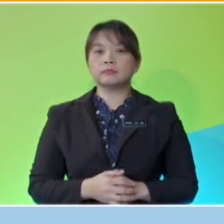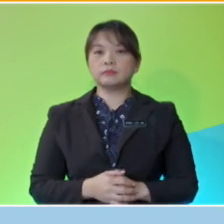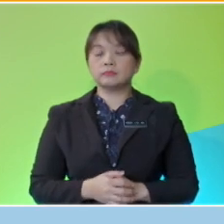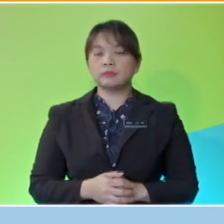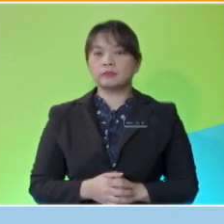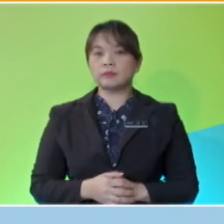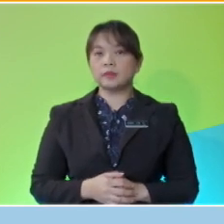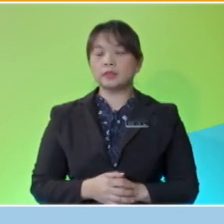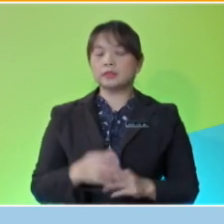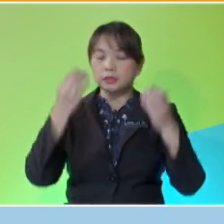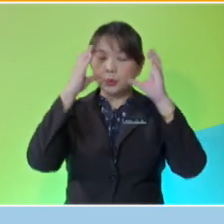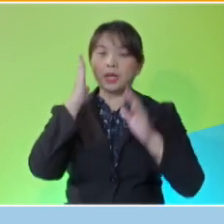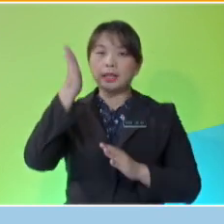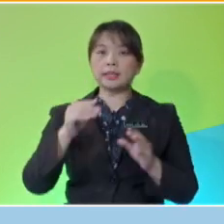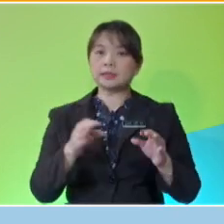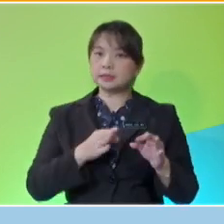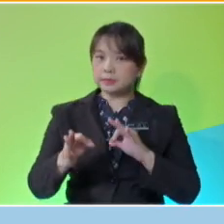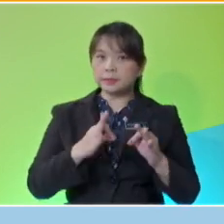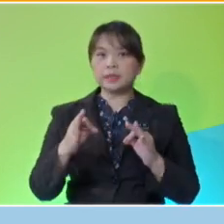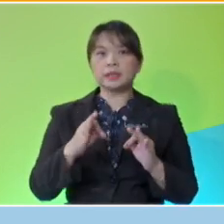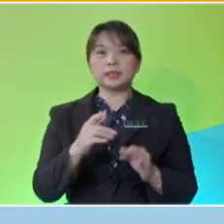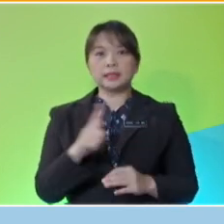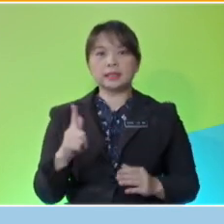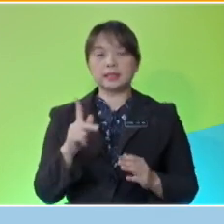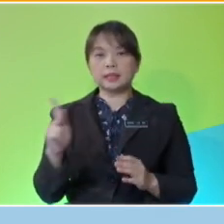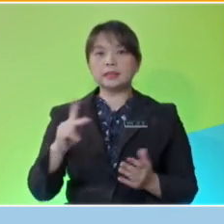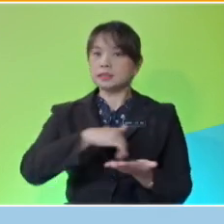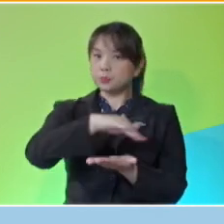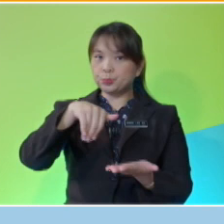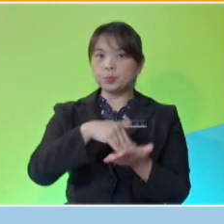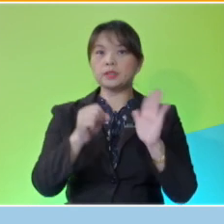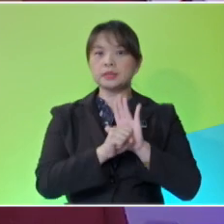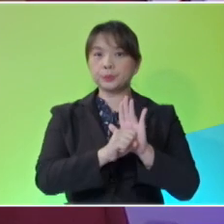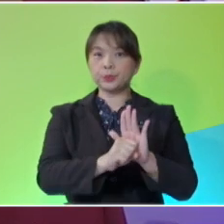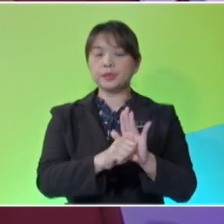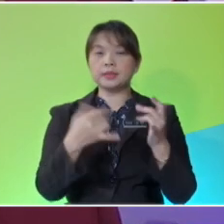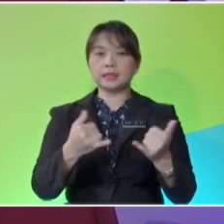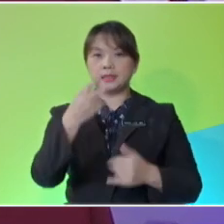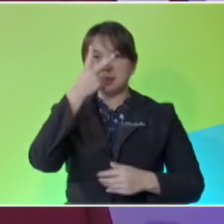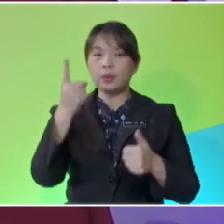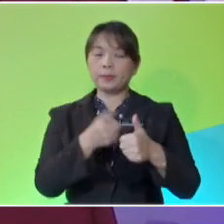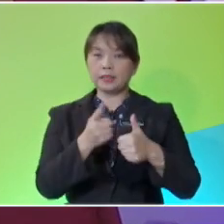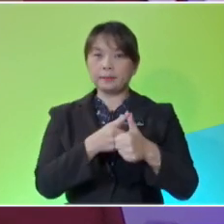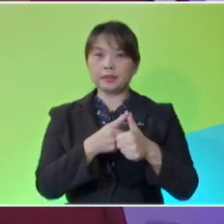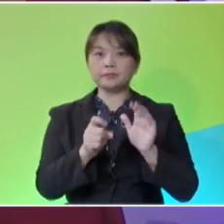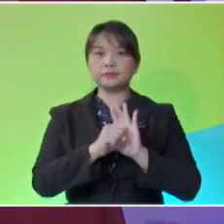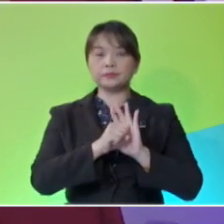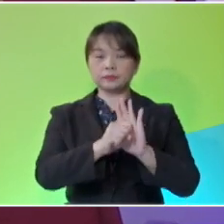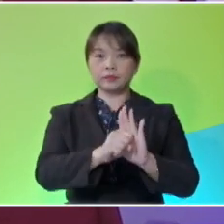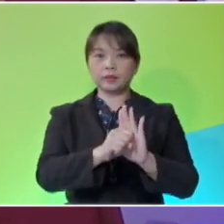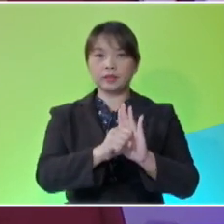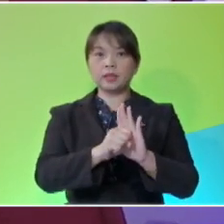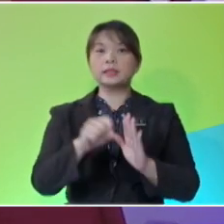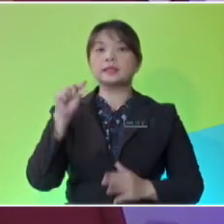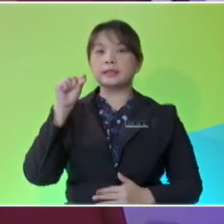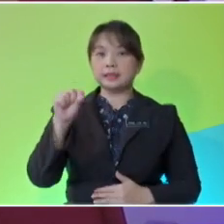satu persatu bagi setiap ciri simbol tersebut Oke baik kita lihat dulu ciri simbol yang pertama yaitu simbol